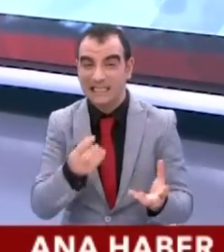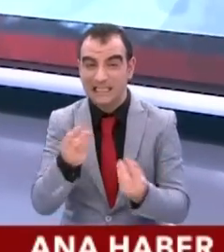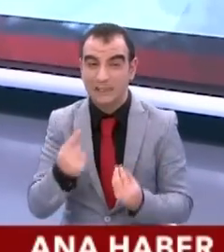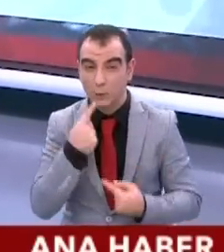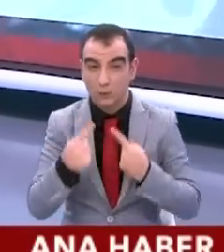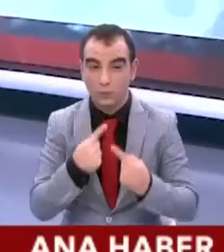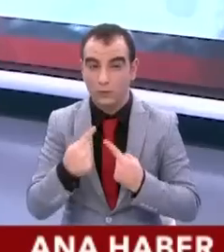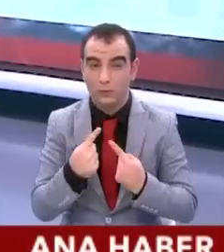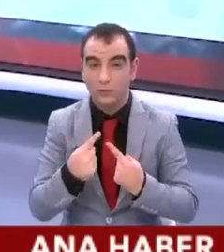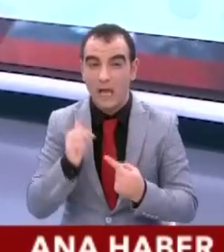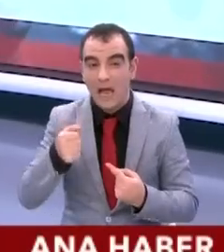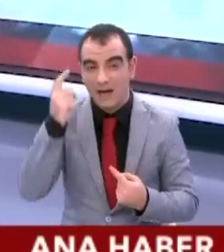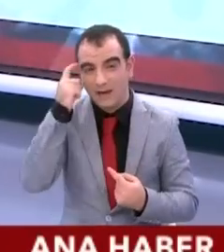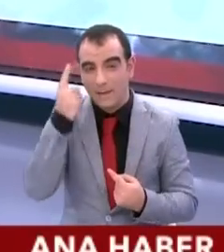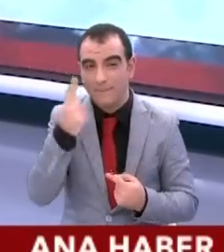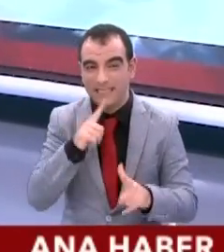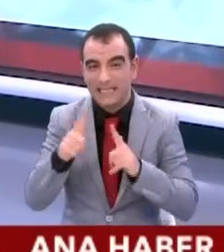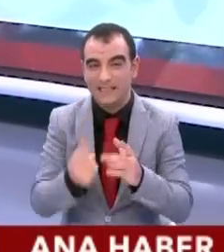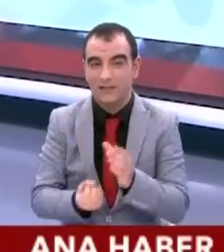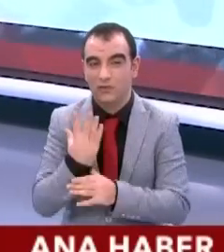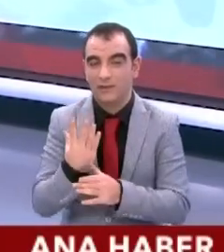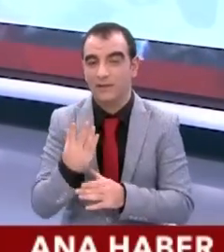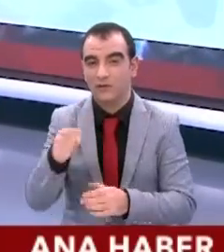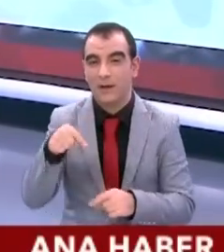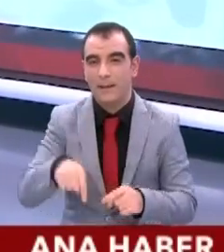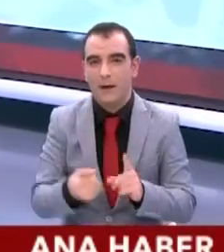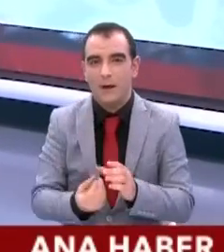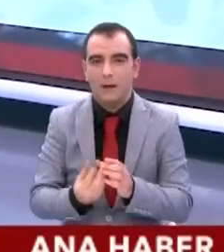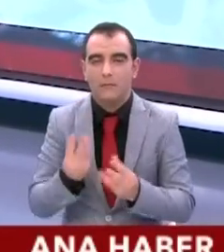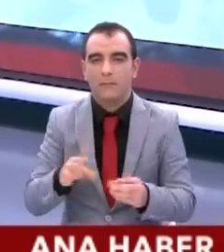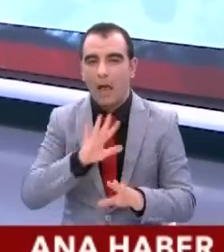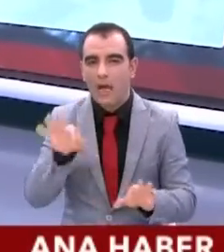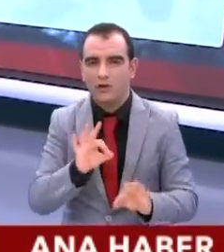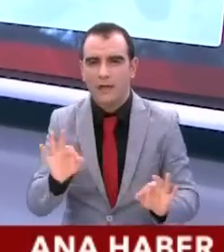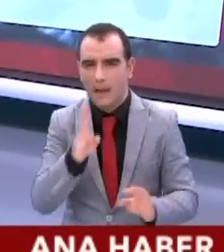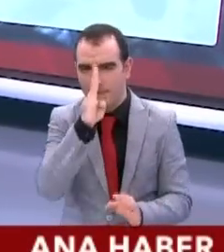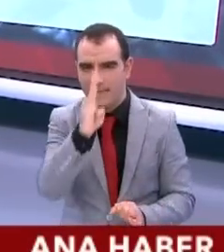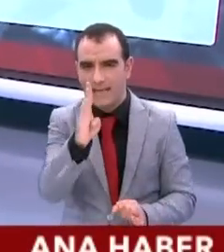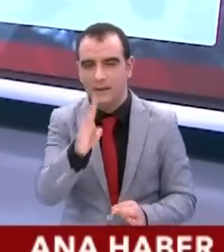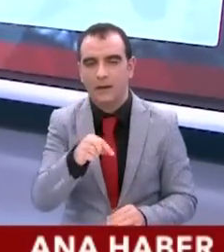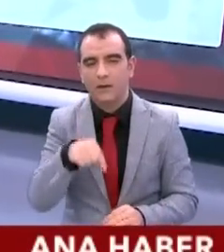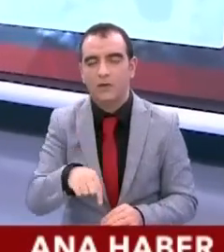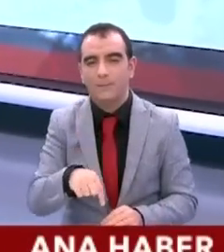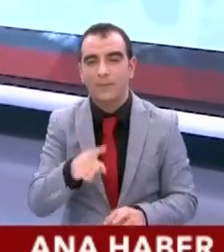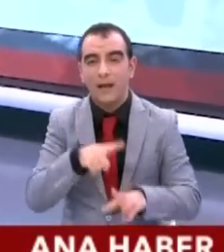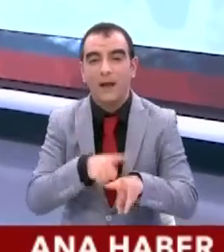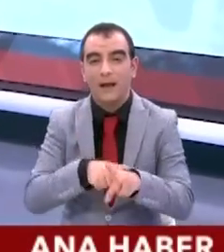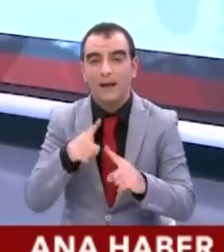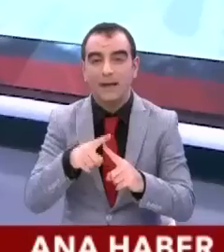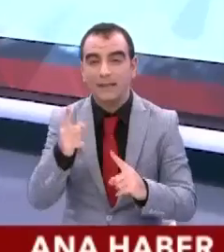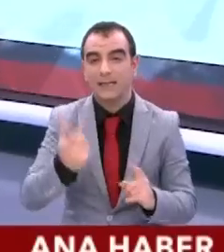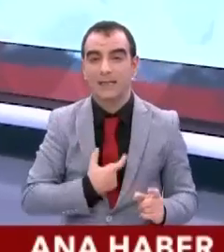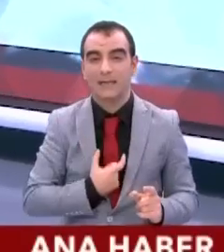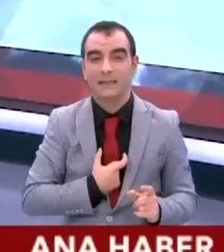konuşuldukça Her kafadan bir ses çıktıkça biraz belirsizleşmeye başlıyor Ama Aslında her şey çok net bakacağız birlikte şimdi EYT yasası o